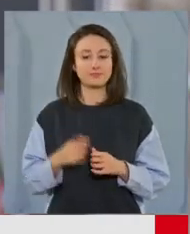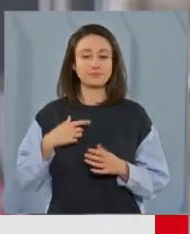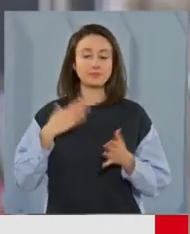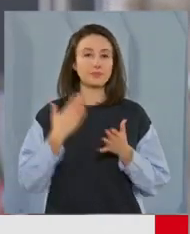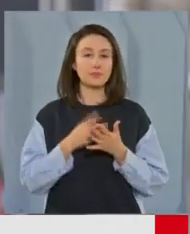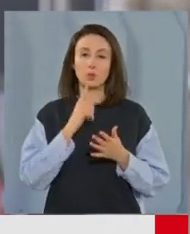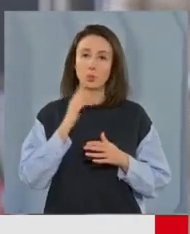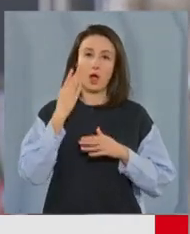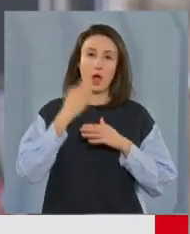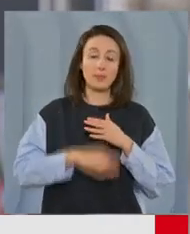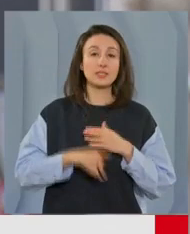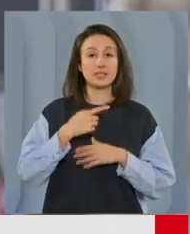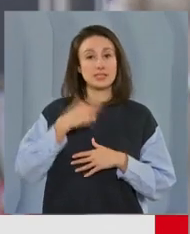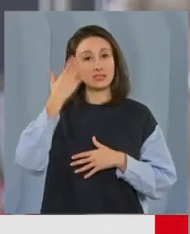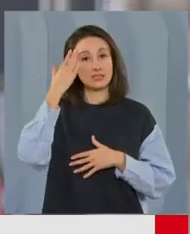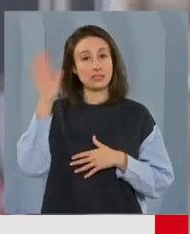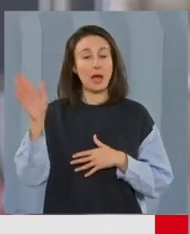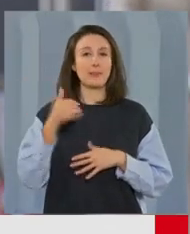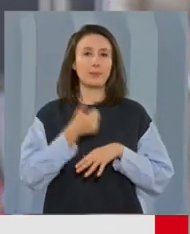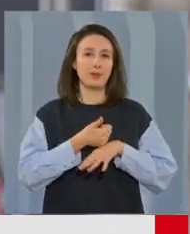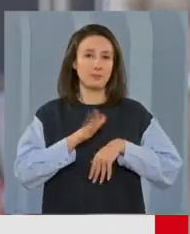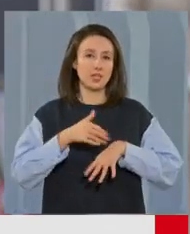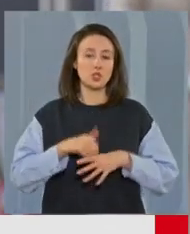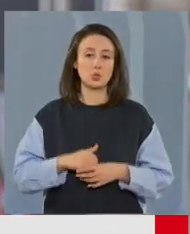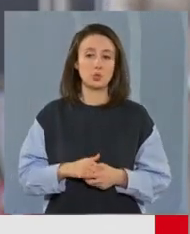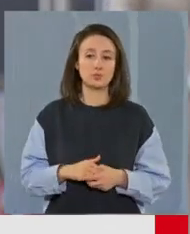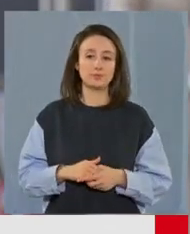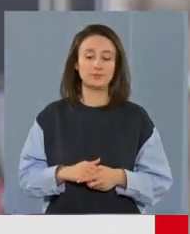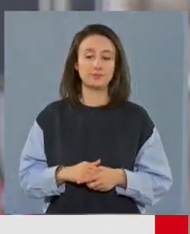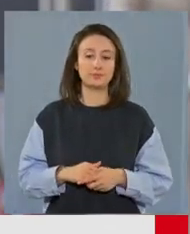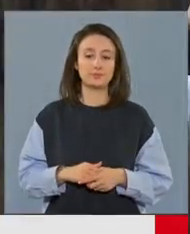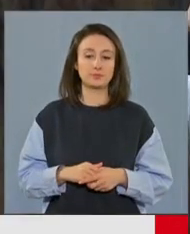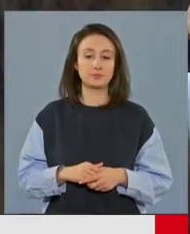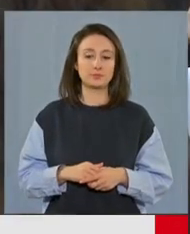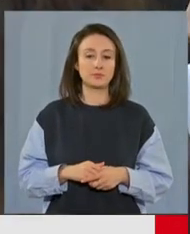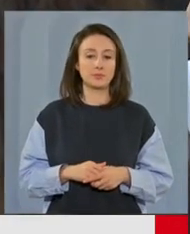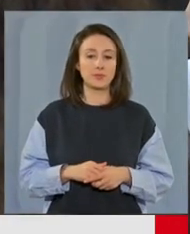să nu o ducă la capăt ca să scape de gura premierului Marcel Ciolacu.